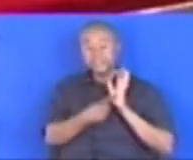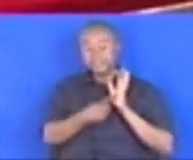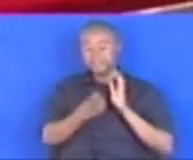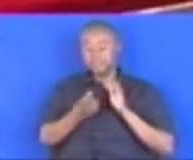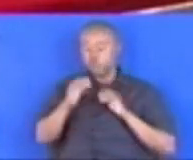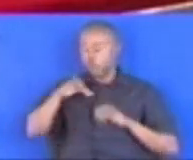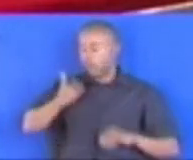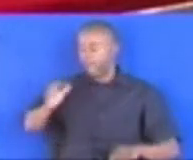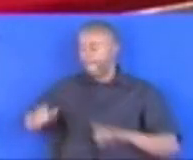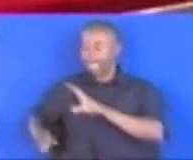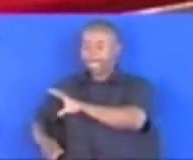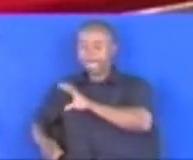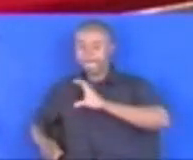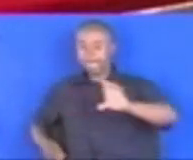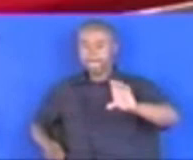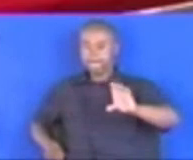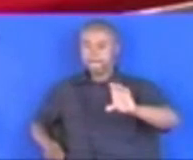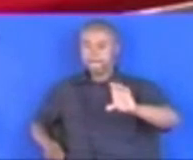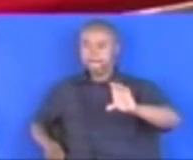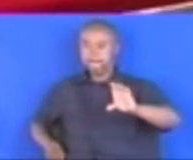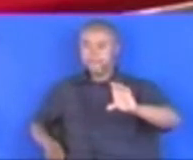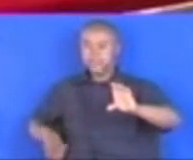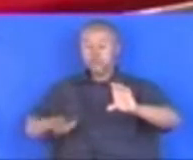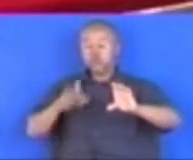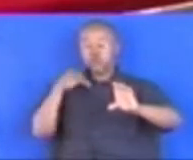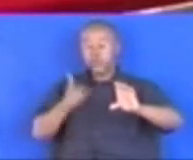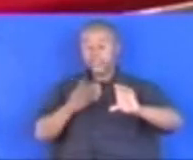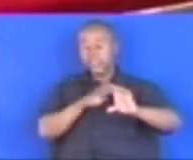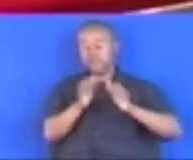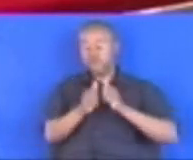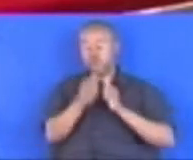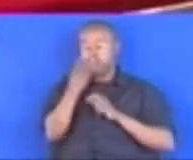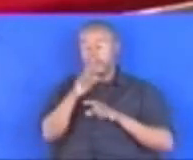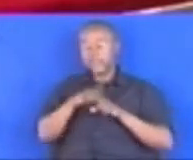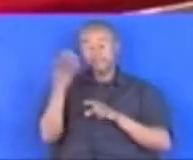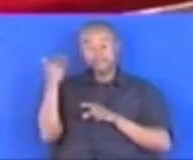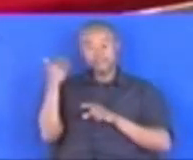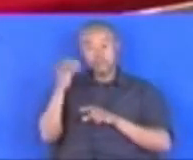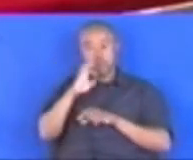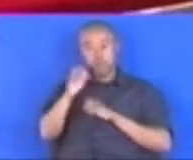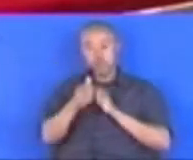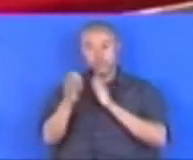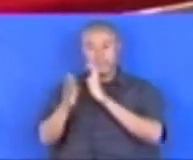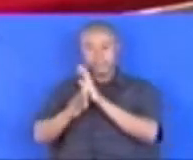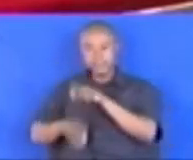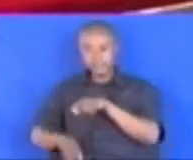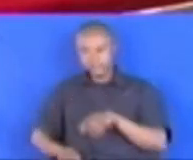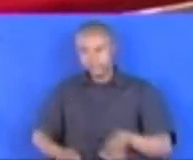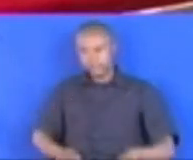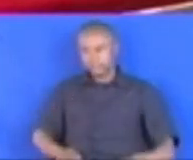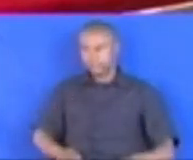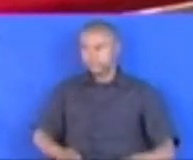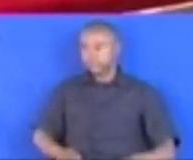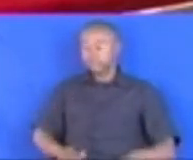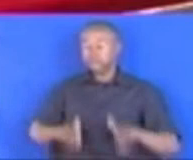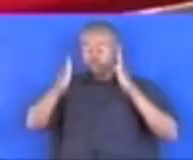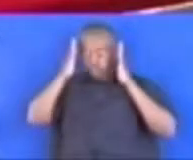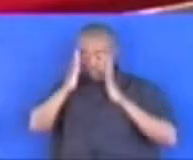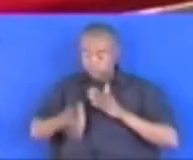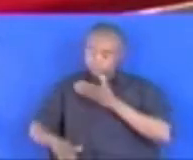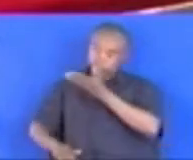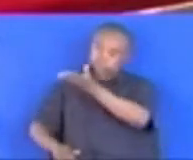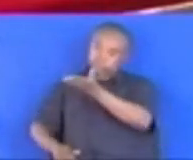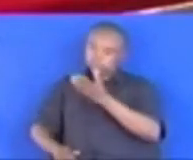hawa, ambao walikuwa 14,271 wakati huo mwaka 2019-20. Mheshimiwa Naibu